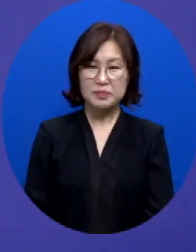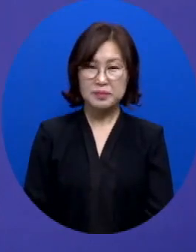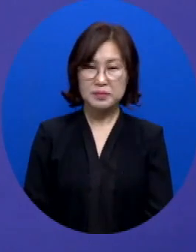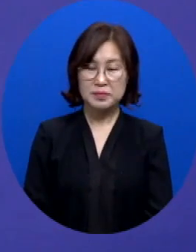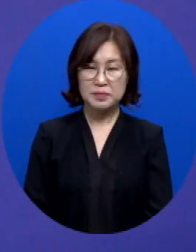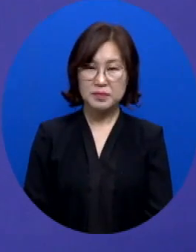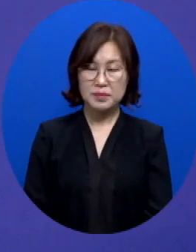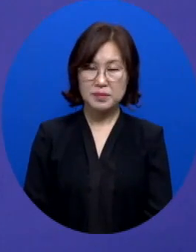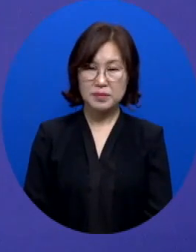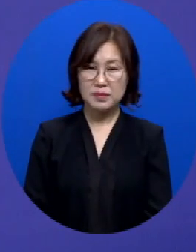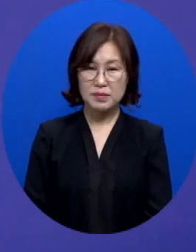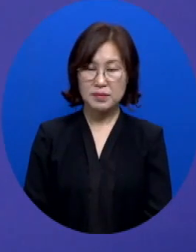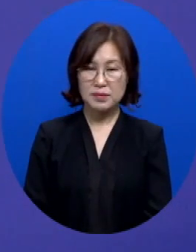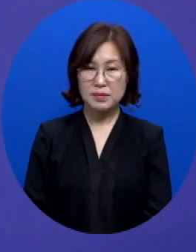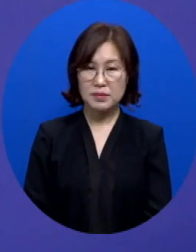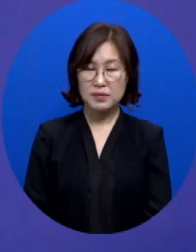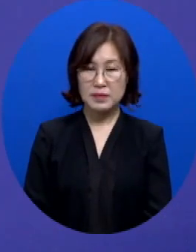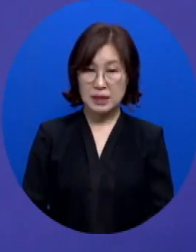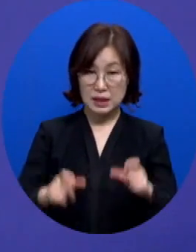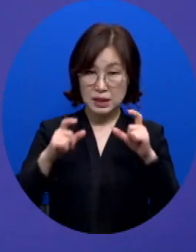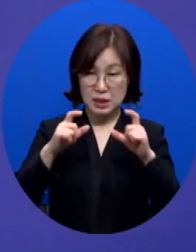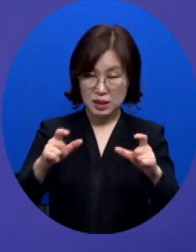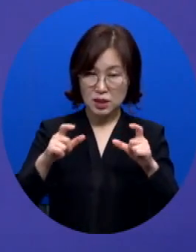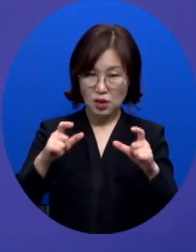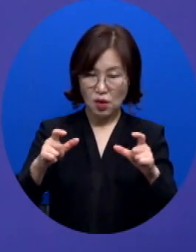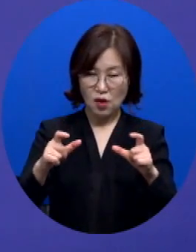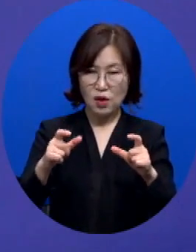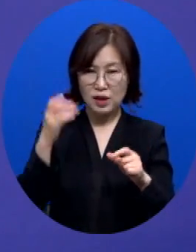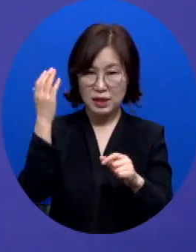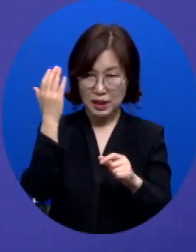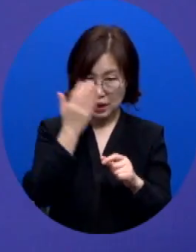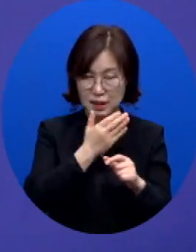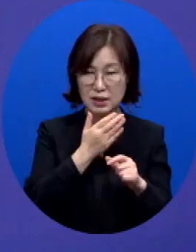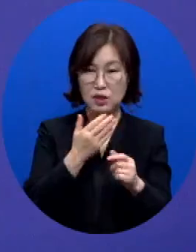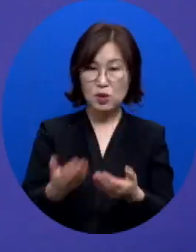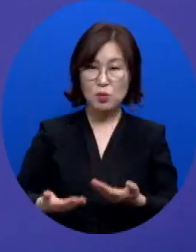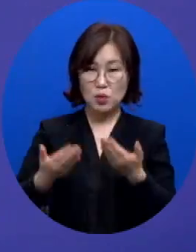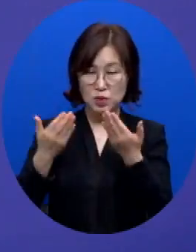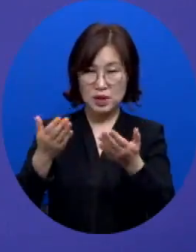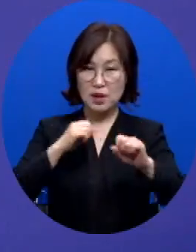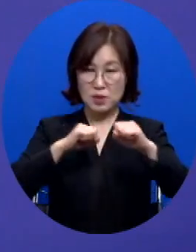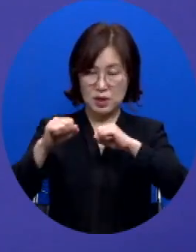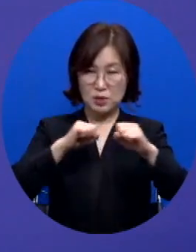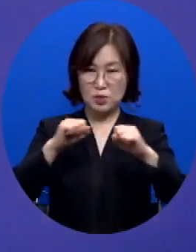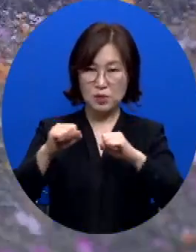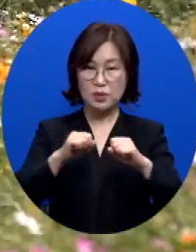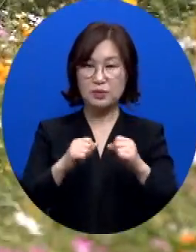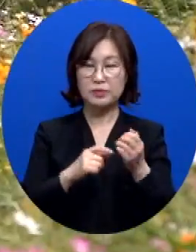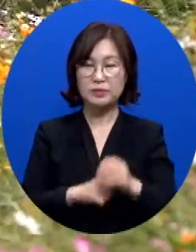인천 연수구 기독교연합회가 지역 하천 정화를 위한 봉사활동을 전개했습니다.